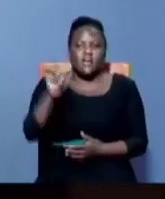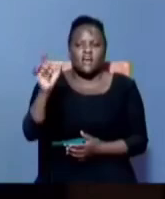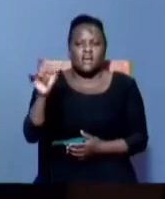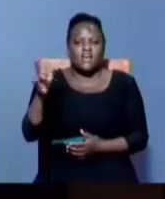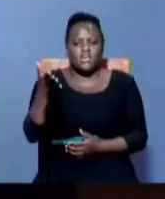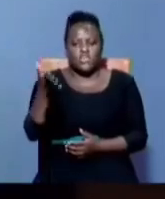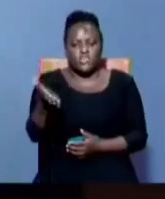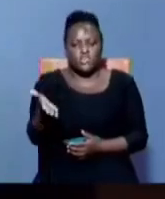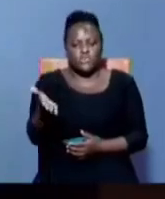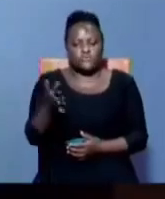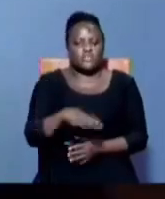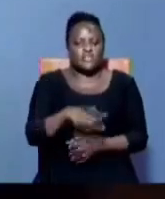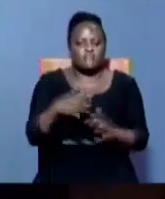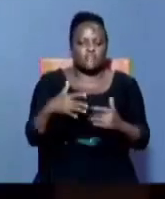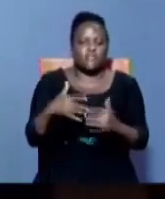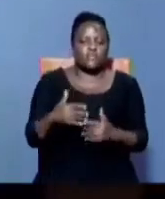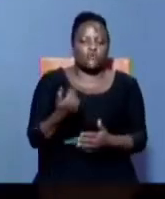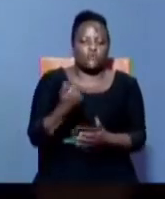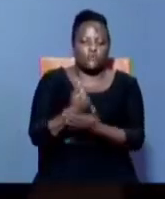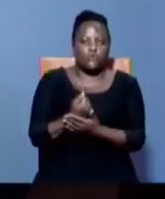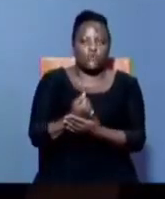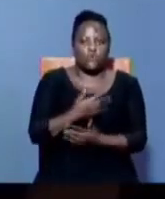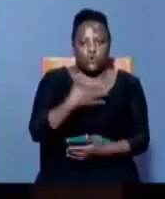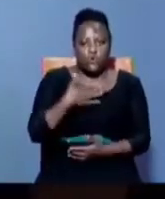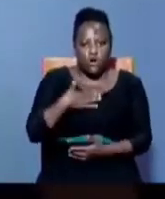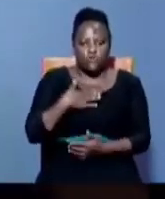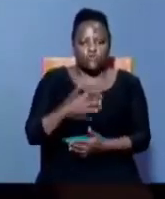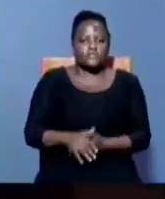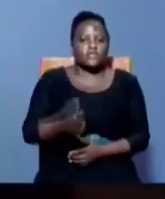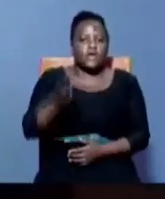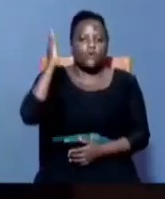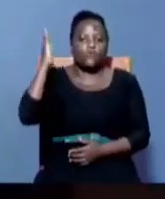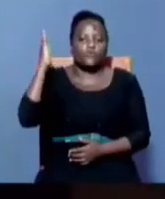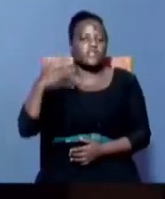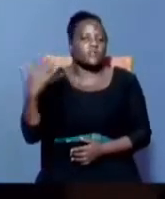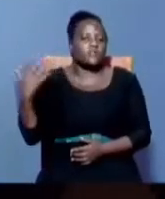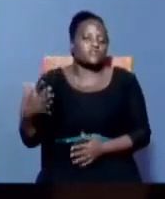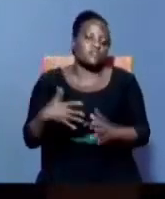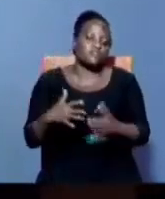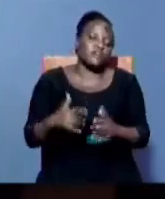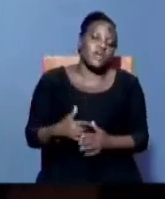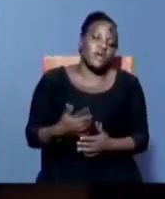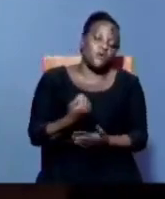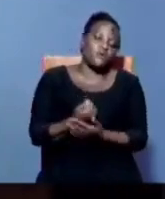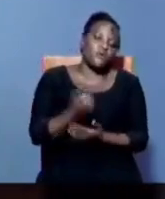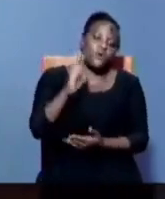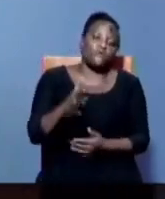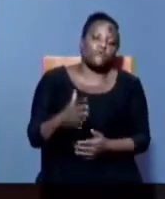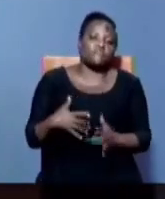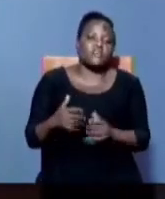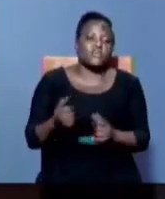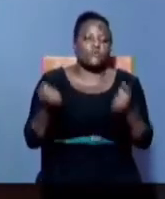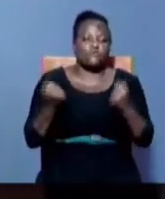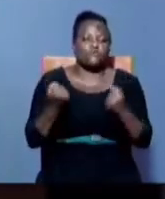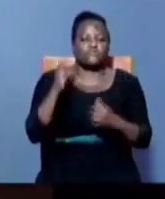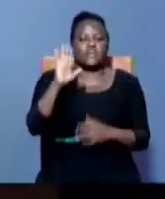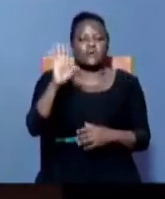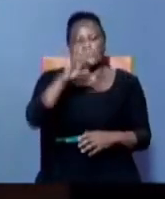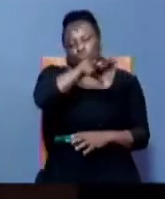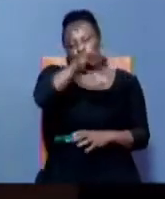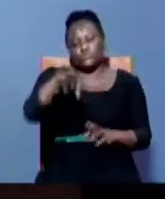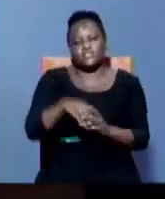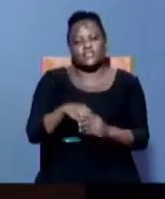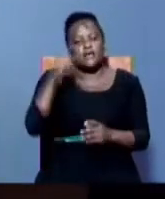kwa mkono wangu. Utasikia pia hata mhubiri, lolote nao ulifanya kwa mkono wako, ulifanye kwa nguvu zako zote. Kwa hiyo ina